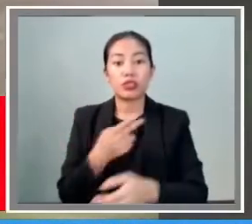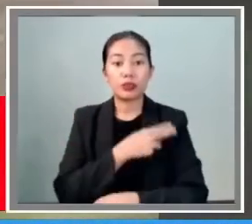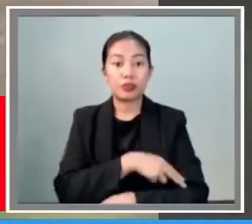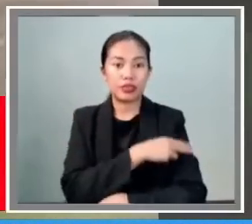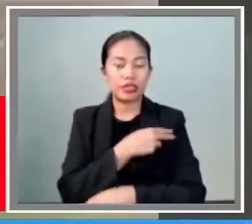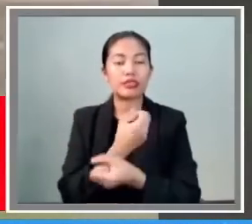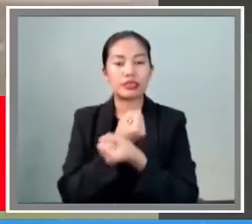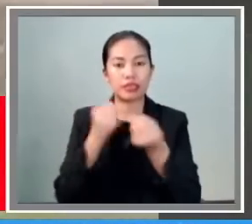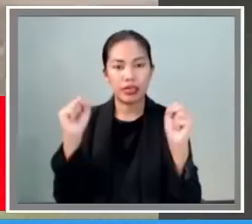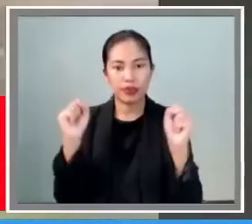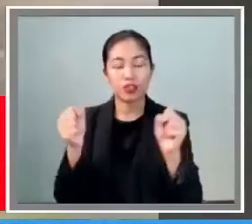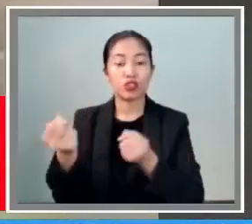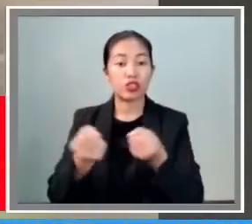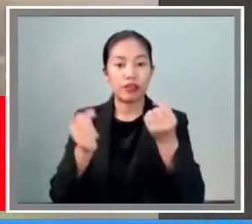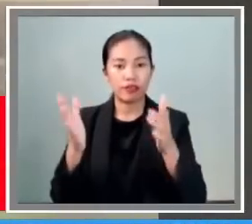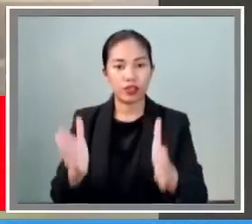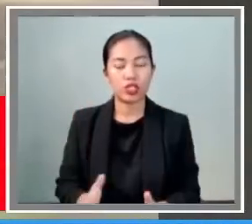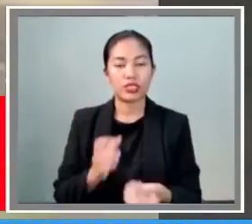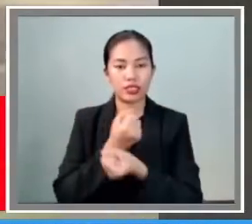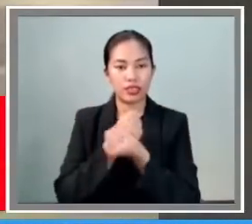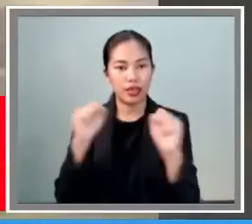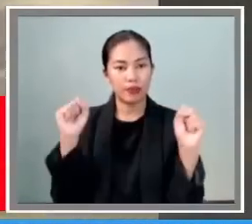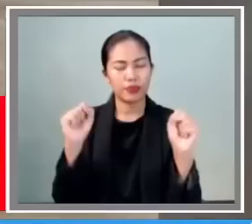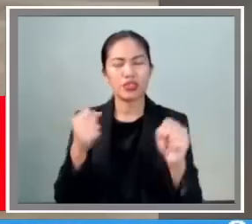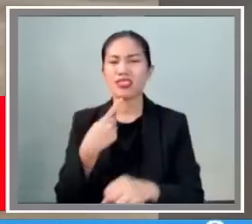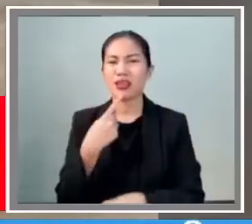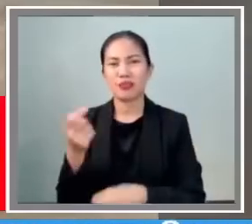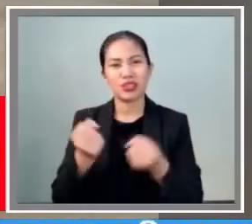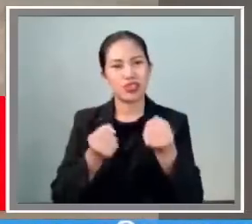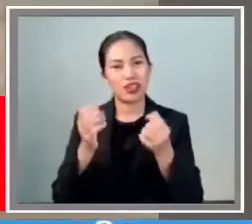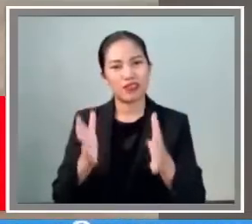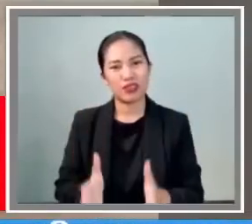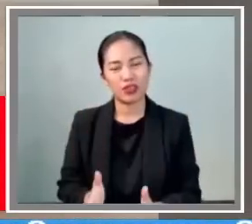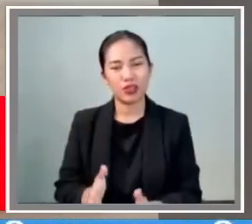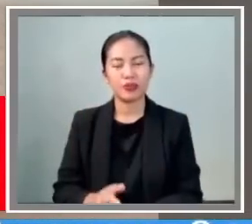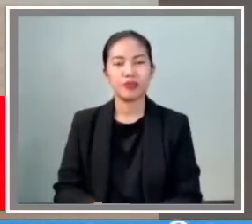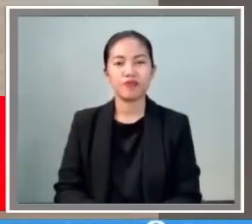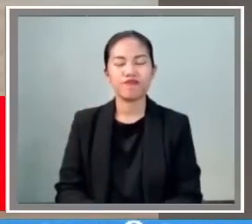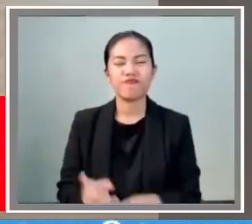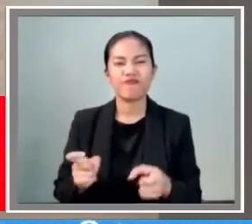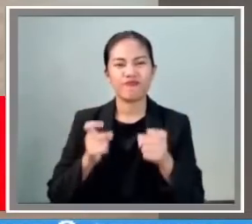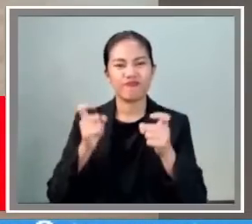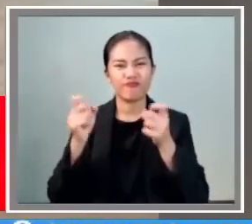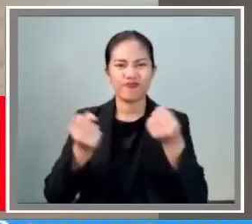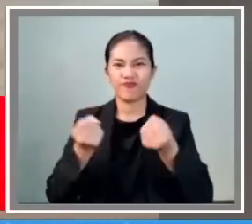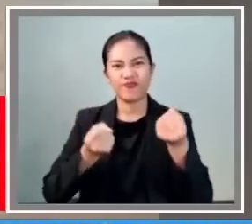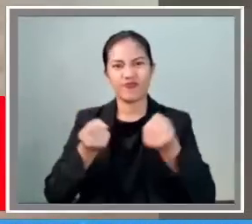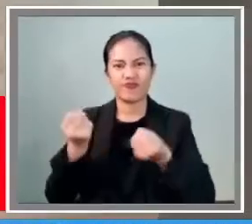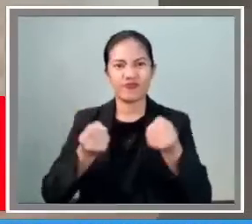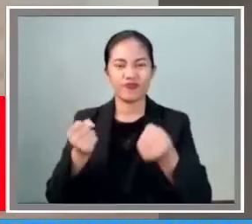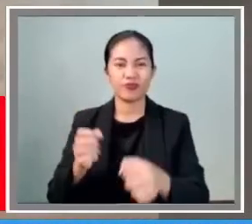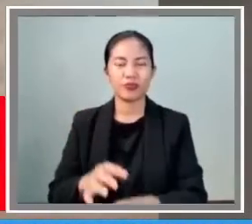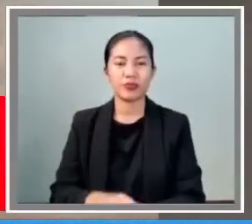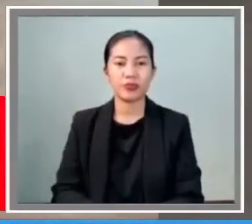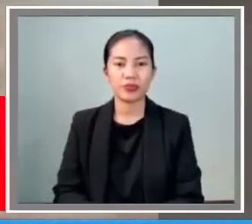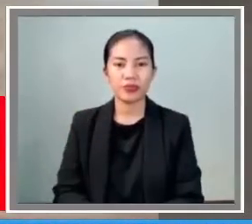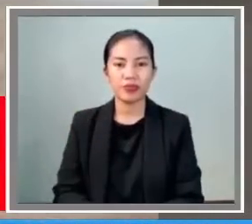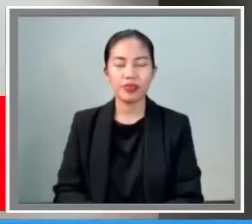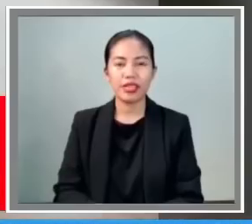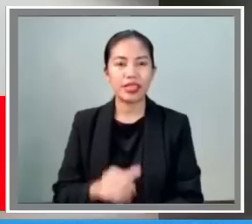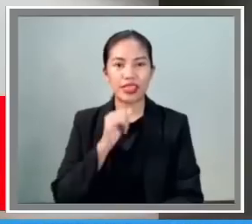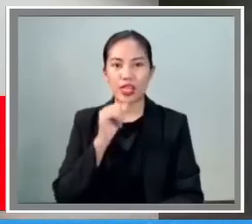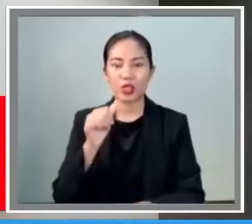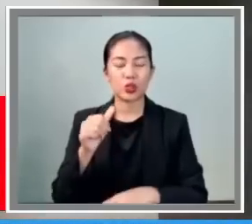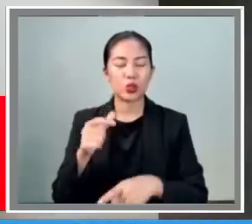driver pag-amin ng driver sa mga pulis mabilis ang kanyang pagpapatakbo hindi niya raw nakontrol ang van na tumama ang